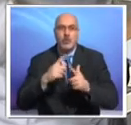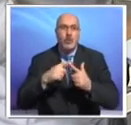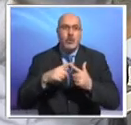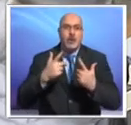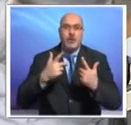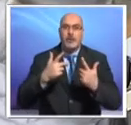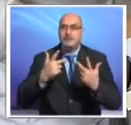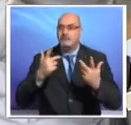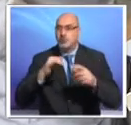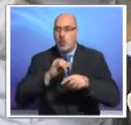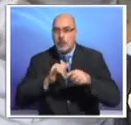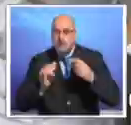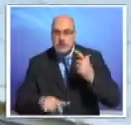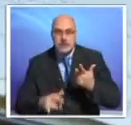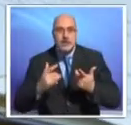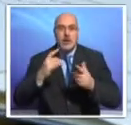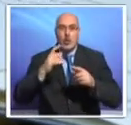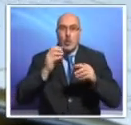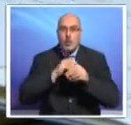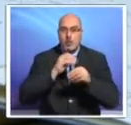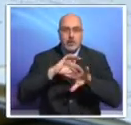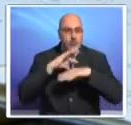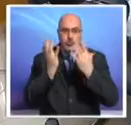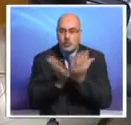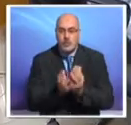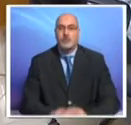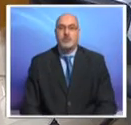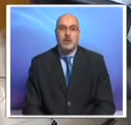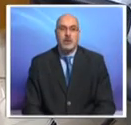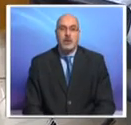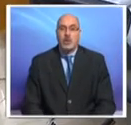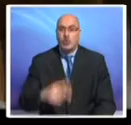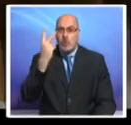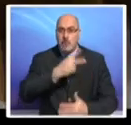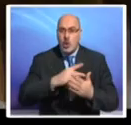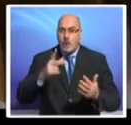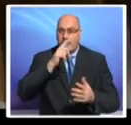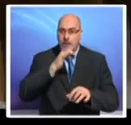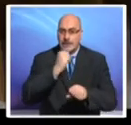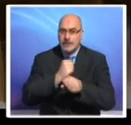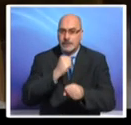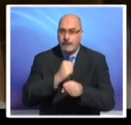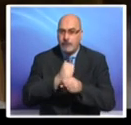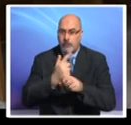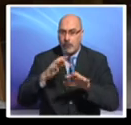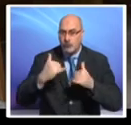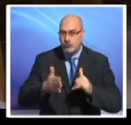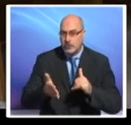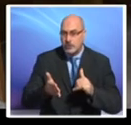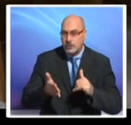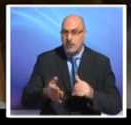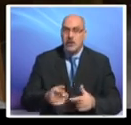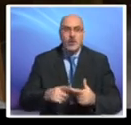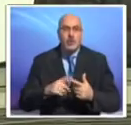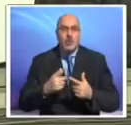المقاولاتية والتسيير المؤسساتي. فمن بين نحو 2 مليون مرأة عاملة في الجزائر تمثل